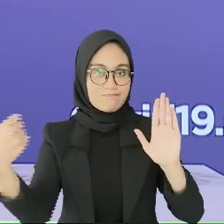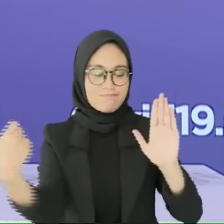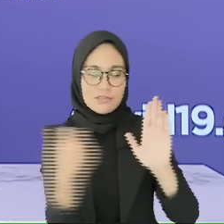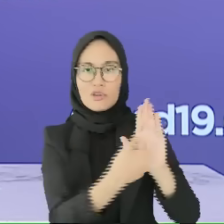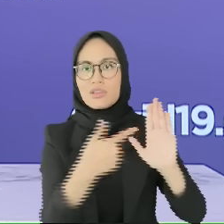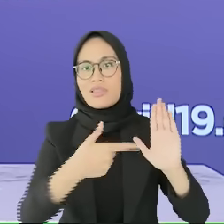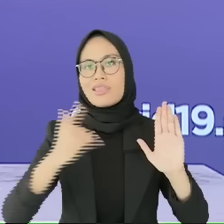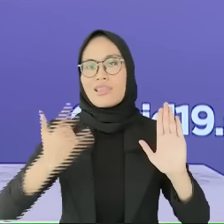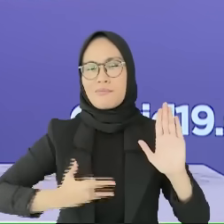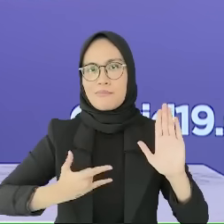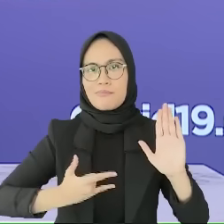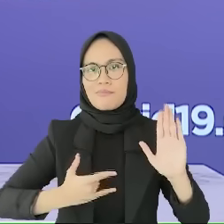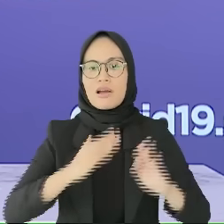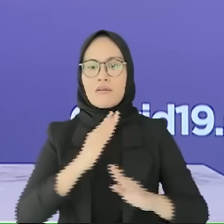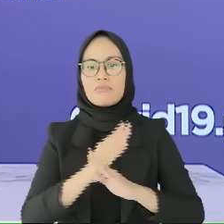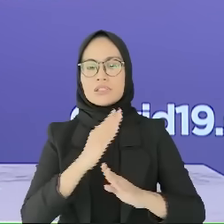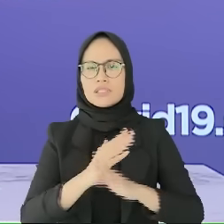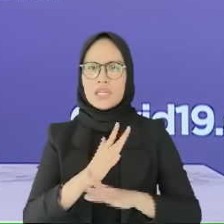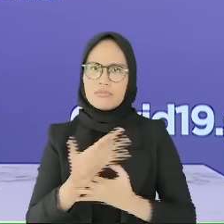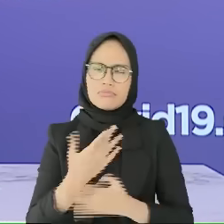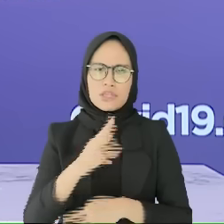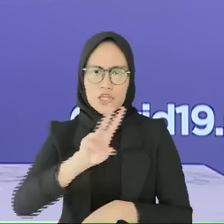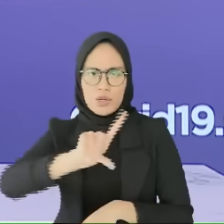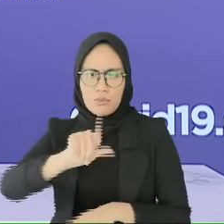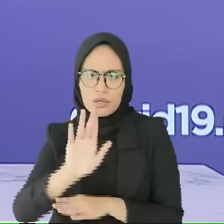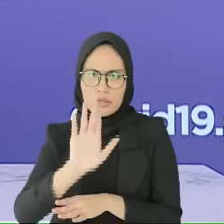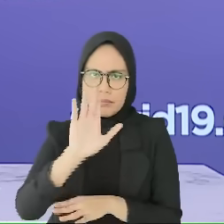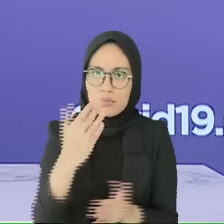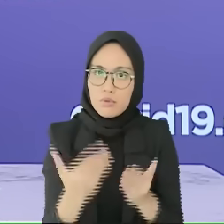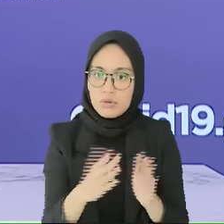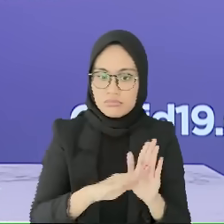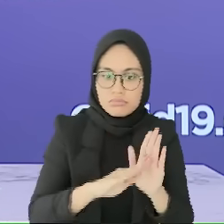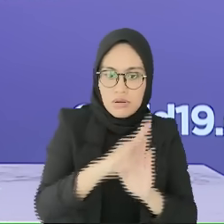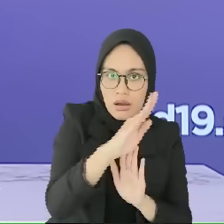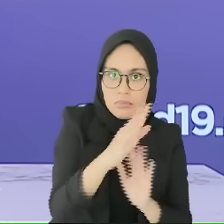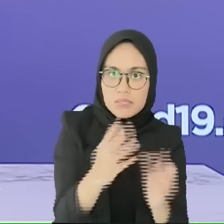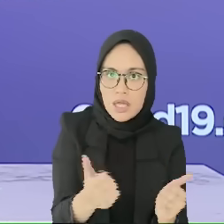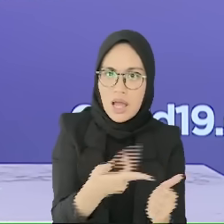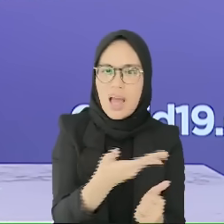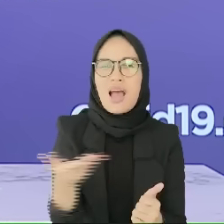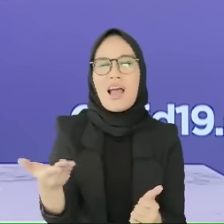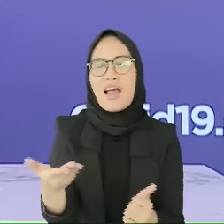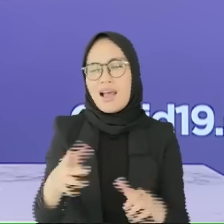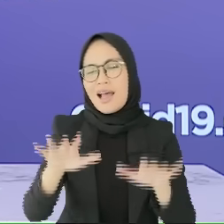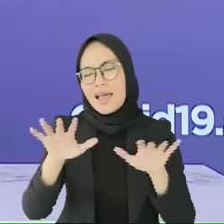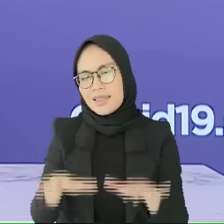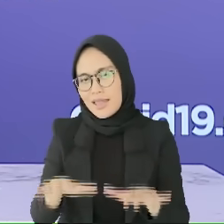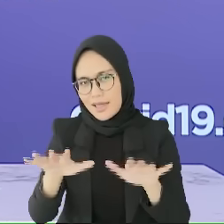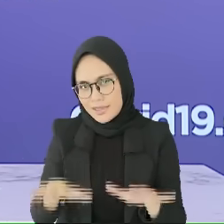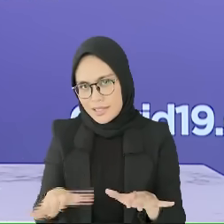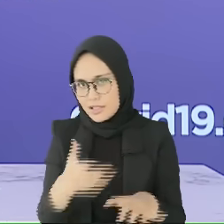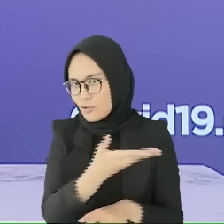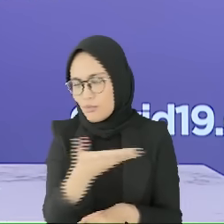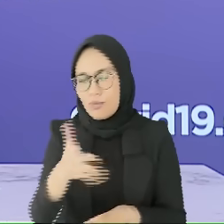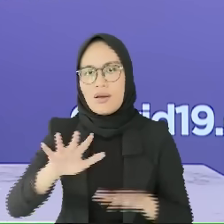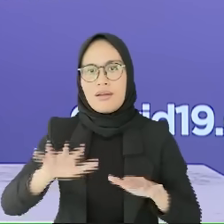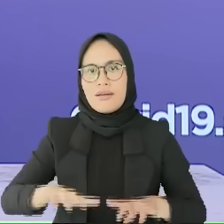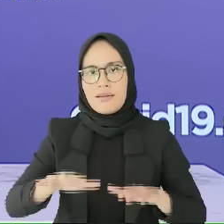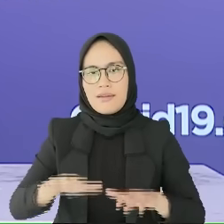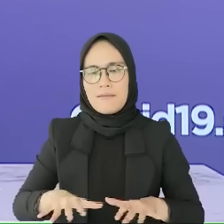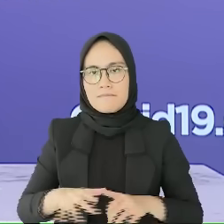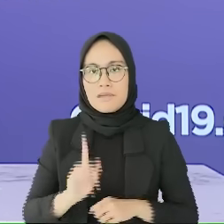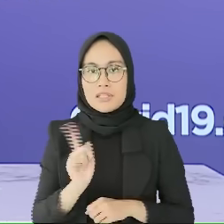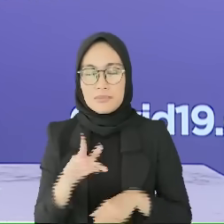menyusul lonjakan ketiga dalam beberapa bulan ke depan. Umumnya, peluang lonjakan dapat meningkat saat datang libur panjang